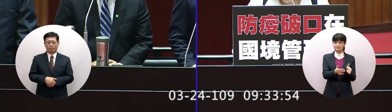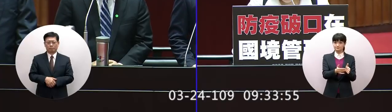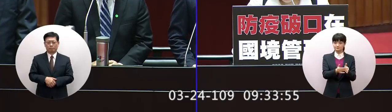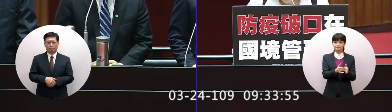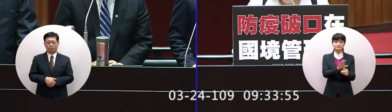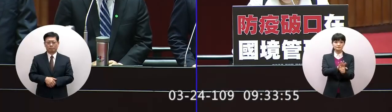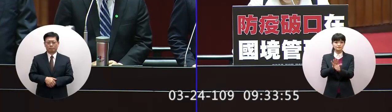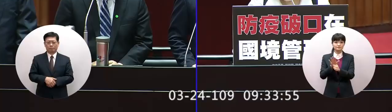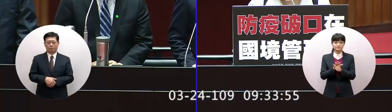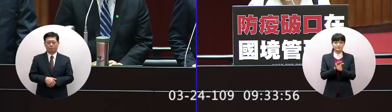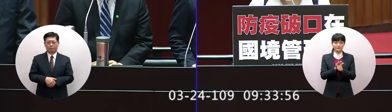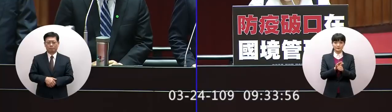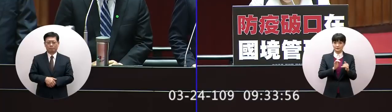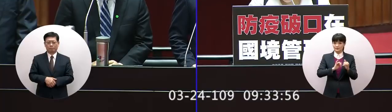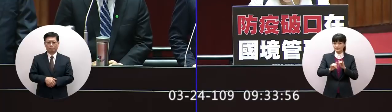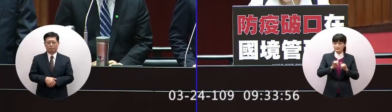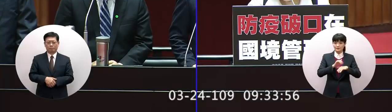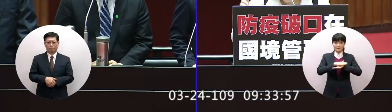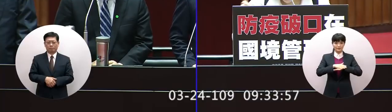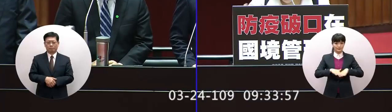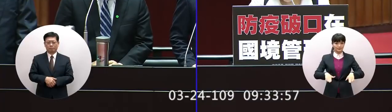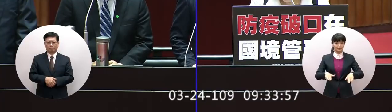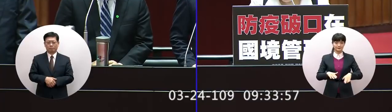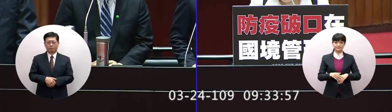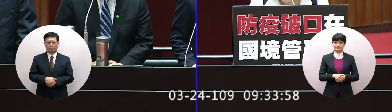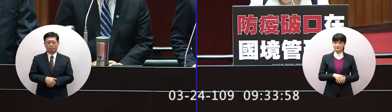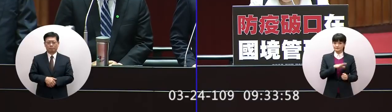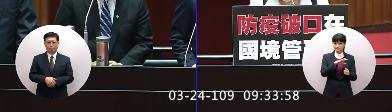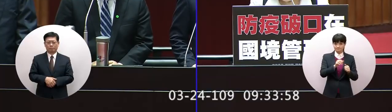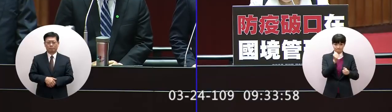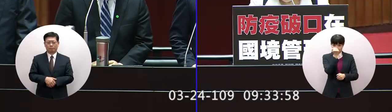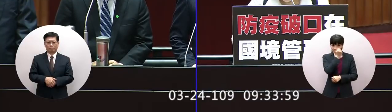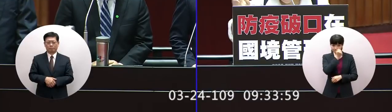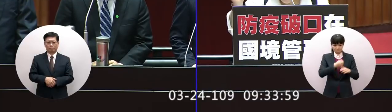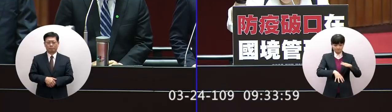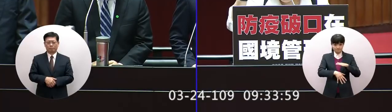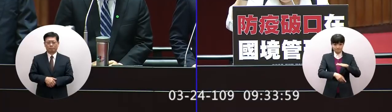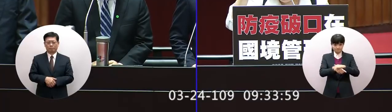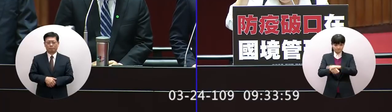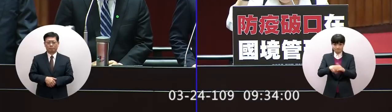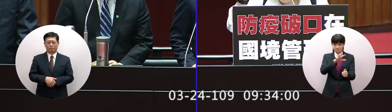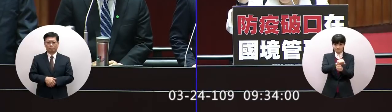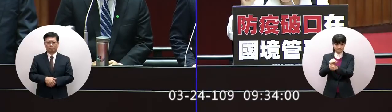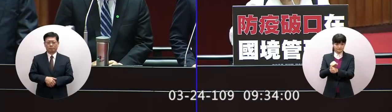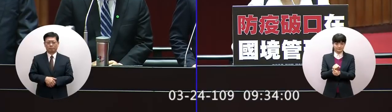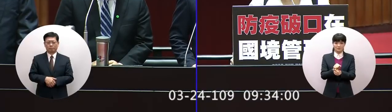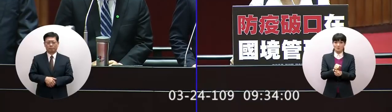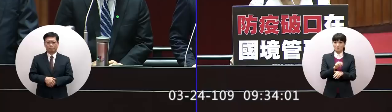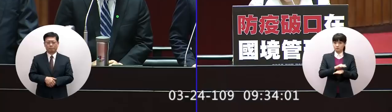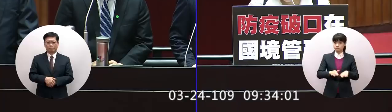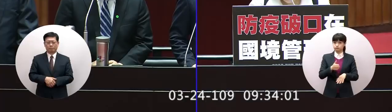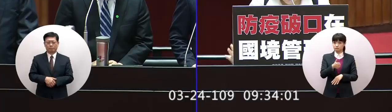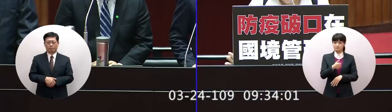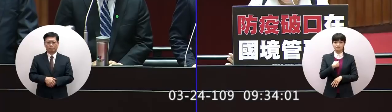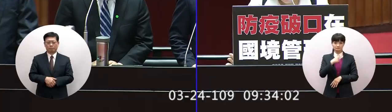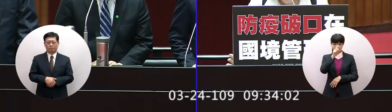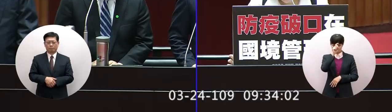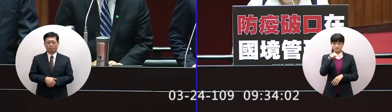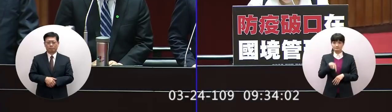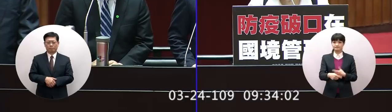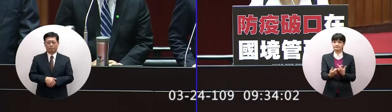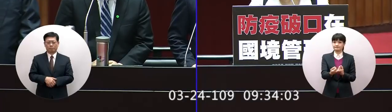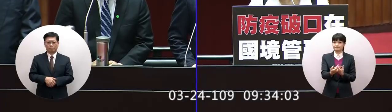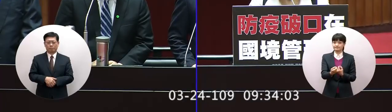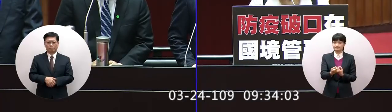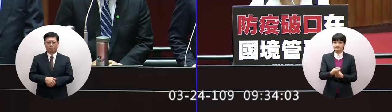善。我希望不仅这次防疫没有破口，台湾的社会安全网也没有破